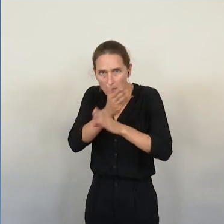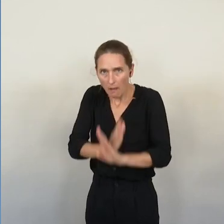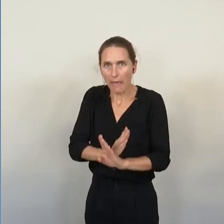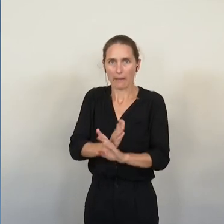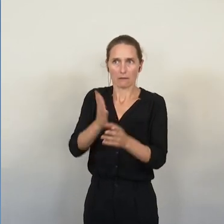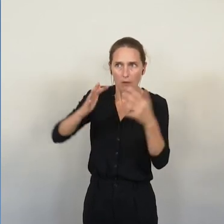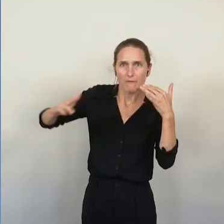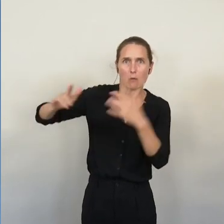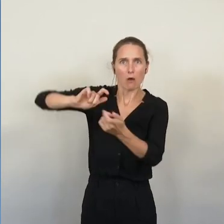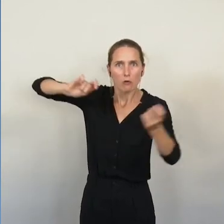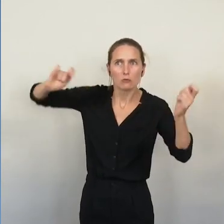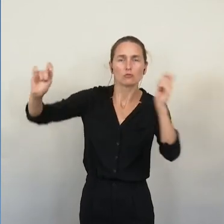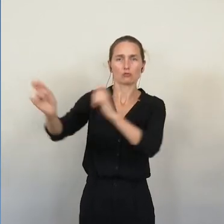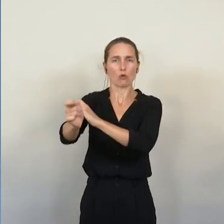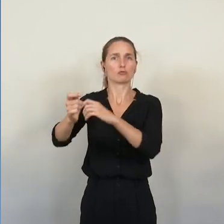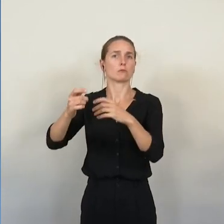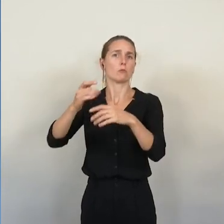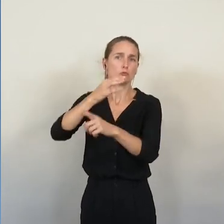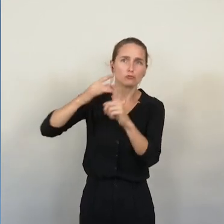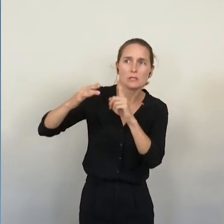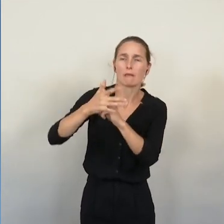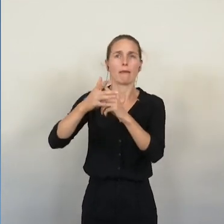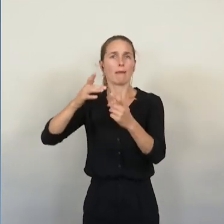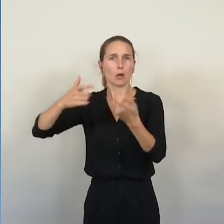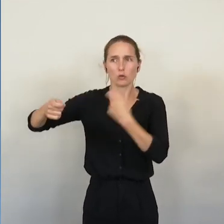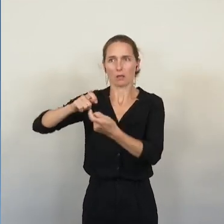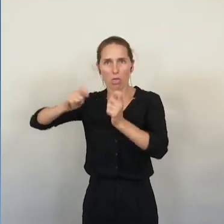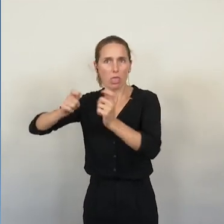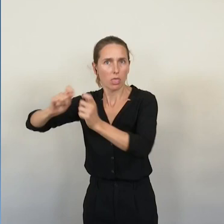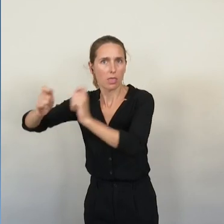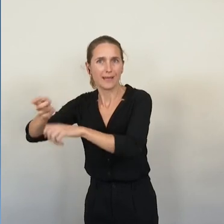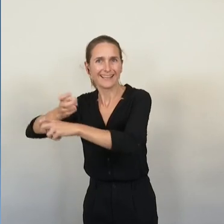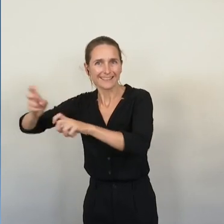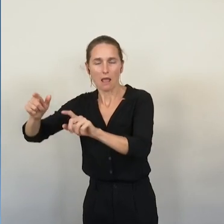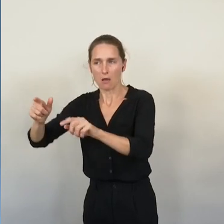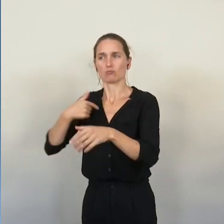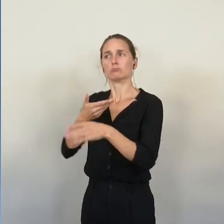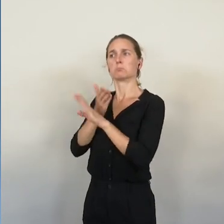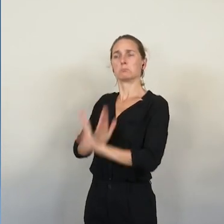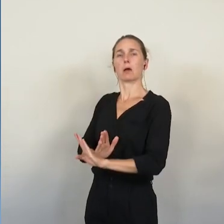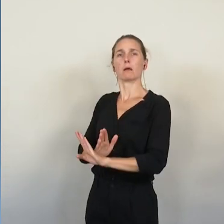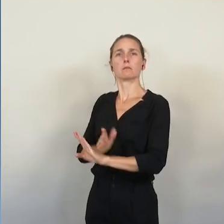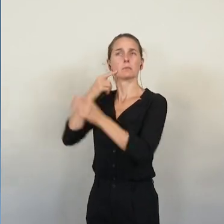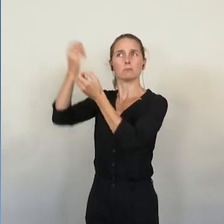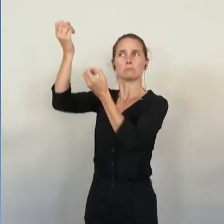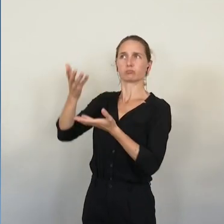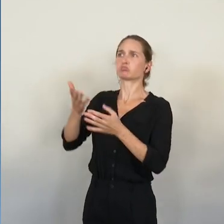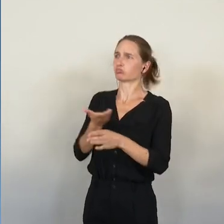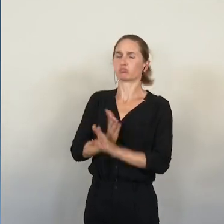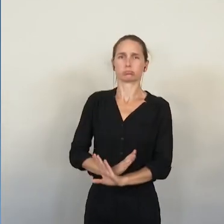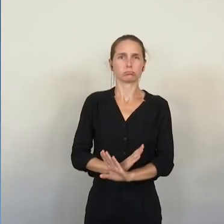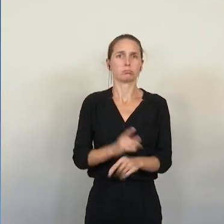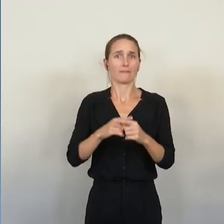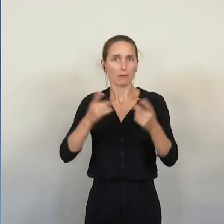contraintes environnementales sociales économique présente et à venir elle prend en compte les effets du réchauffement climatique et présente une forte